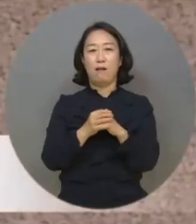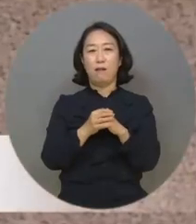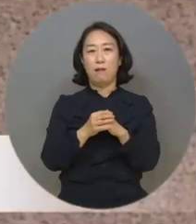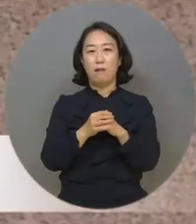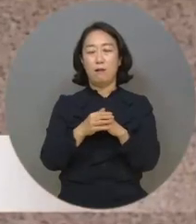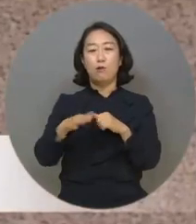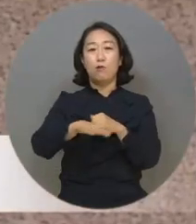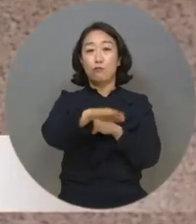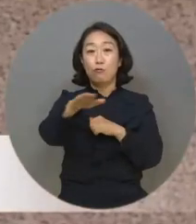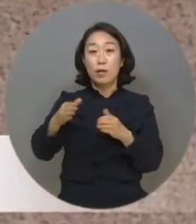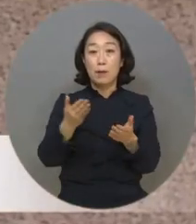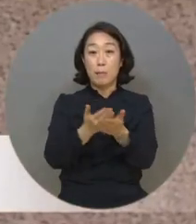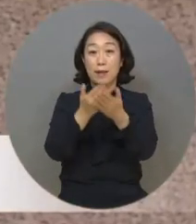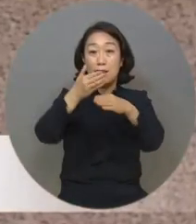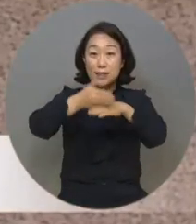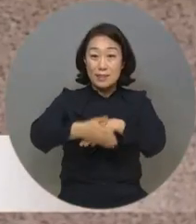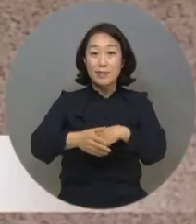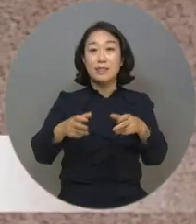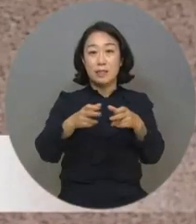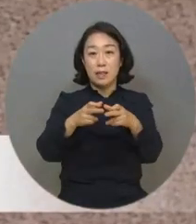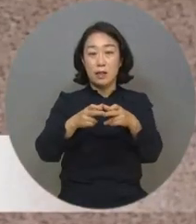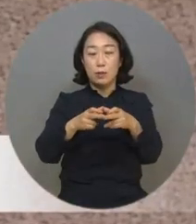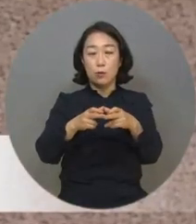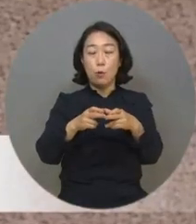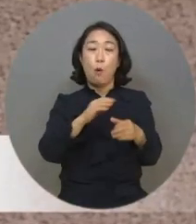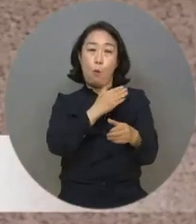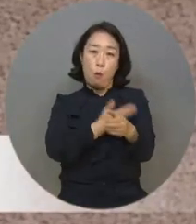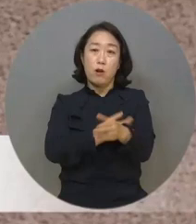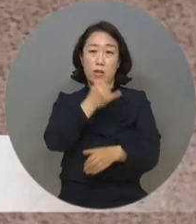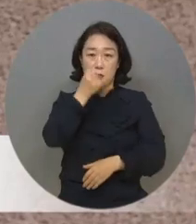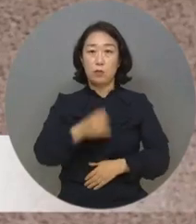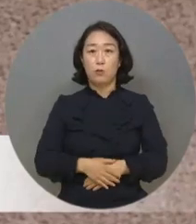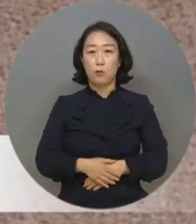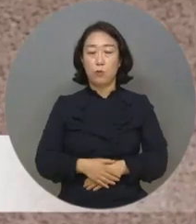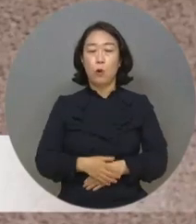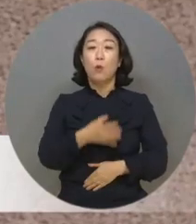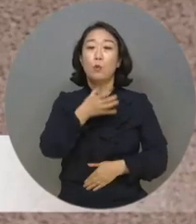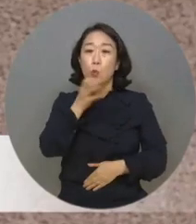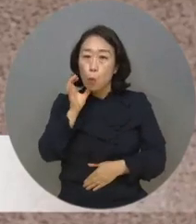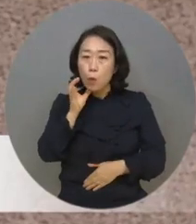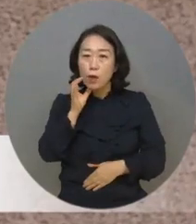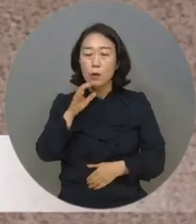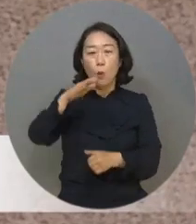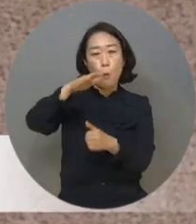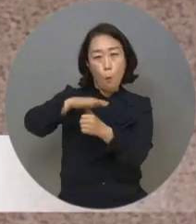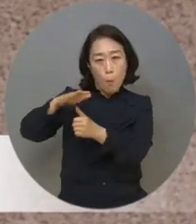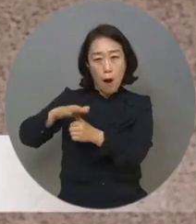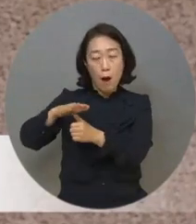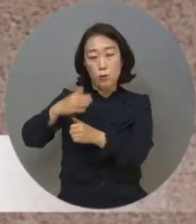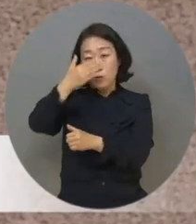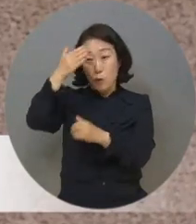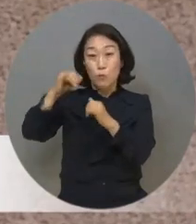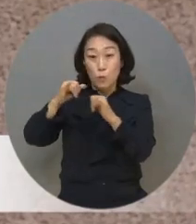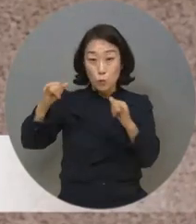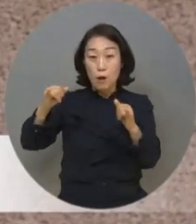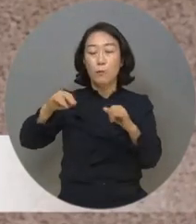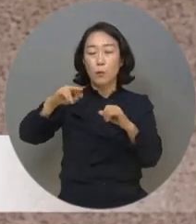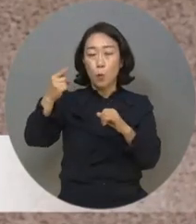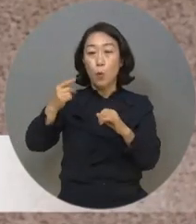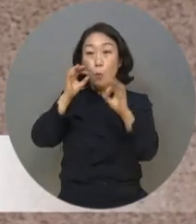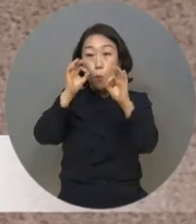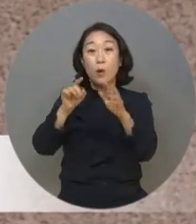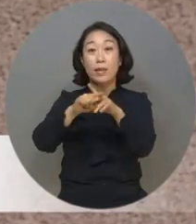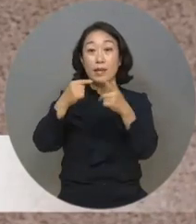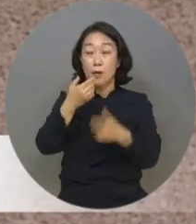우리 발달장애도 유권자입니다. 발달장애인이나 노인, 청소년 유권자가 이용할 수 있도록 알기